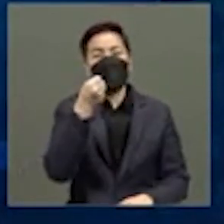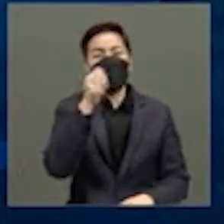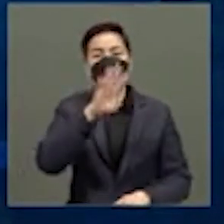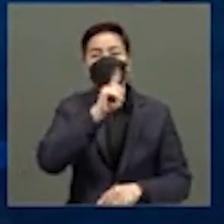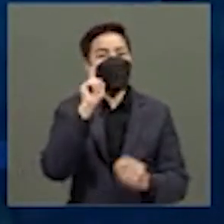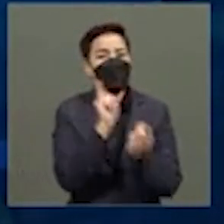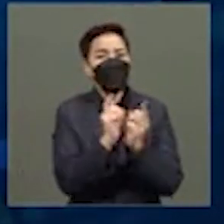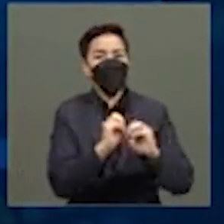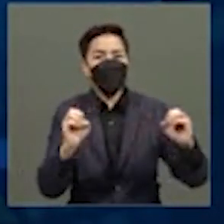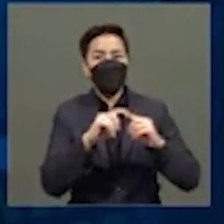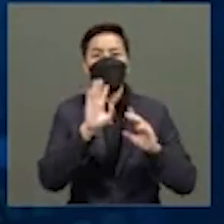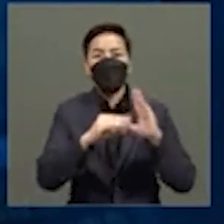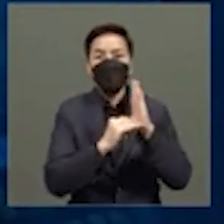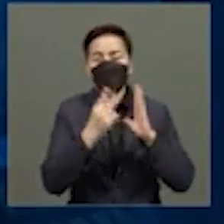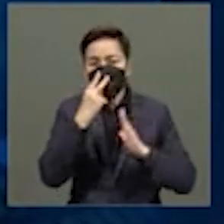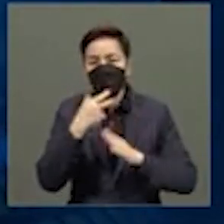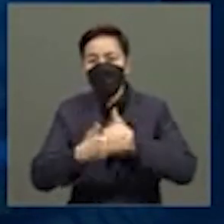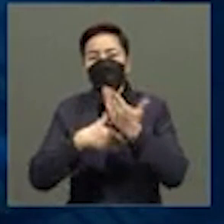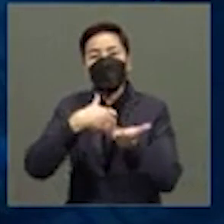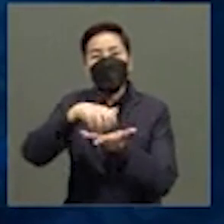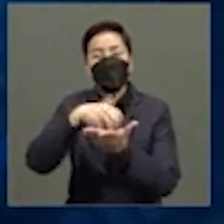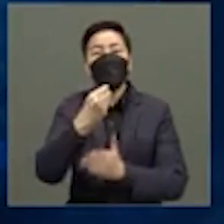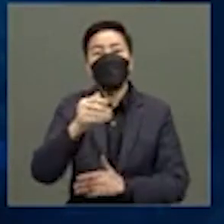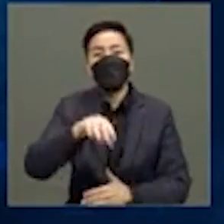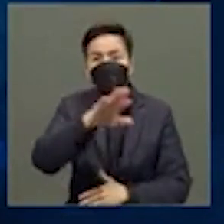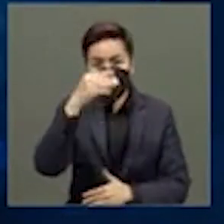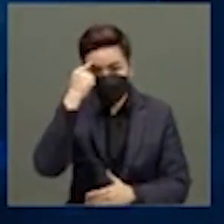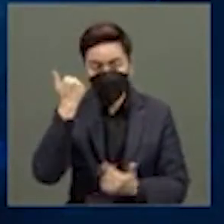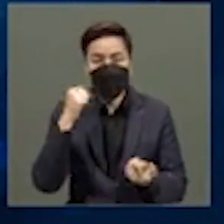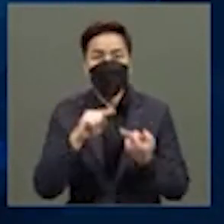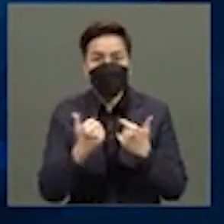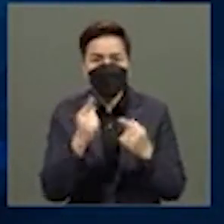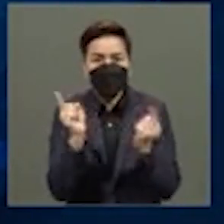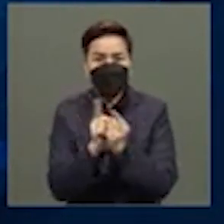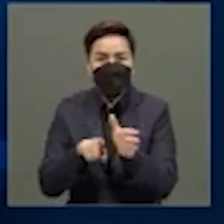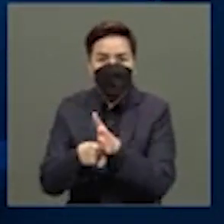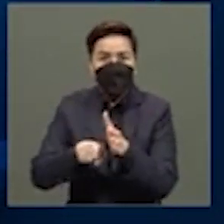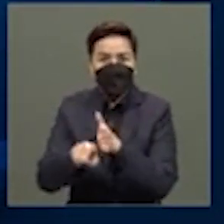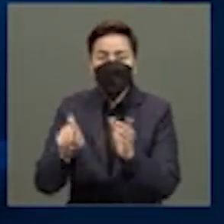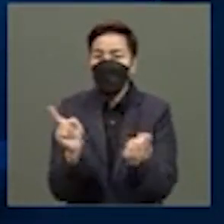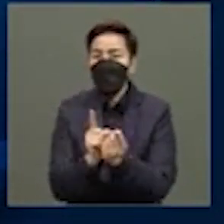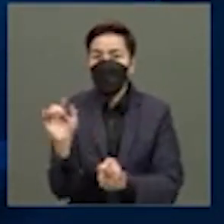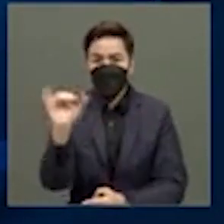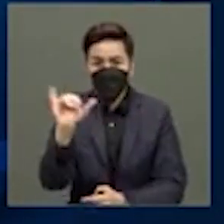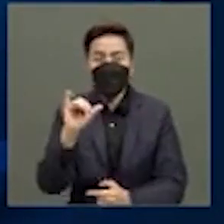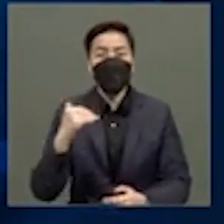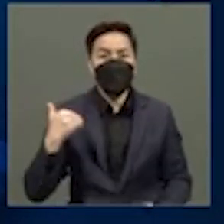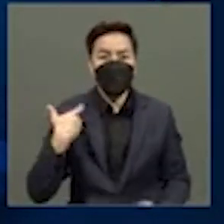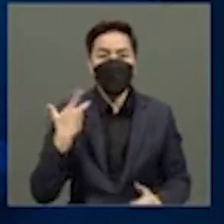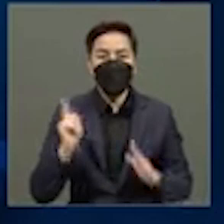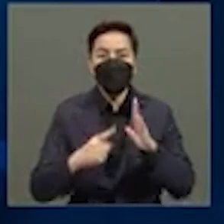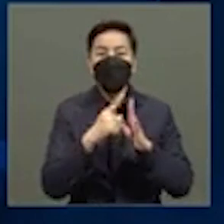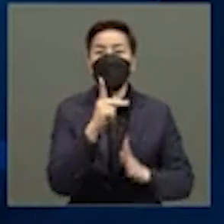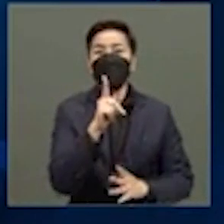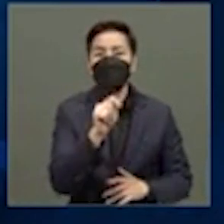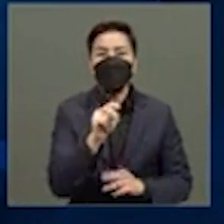ล้วนะคะกทม.ก็ได้รายงานความคืบหน้าแล้วก็ในส่วนที่ยังไม่พบเชื้อนะคะก็จะยังเป็นเขตที่ยังมีการ